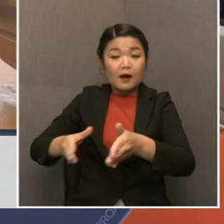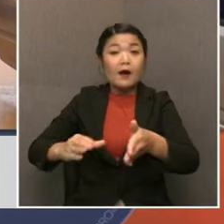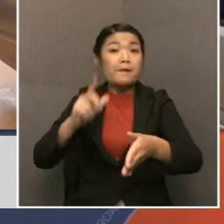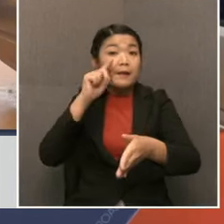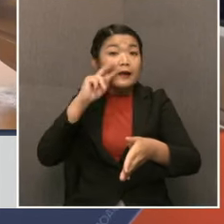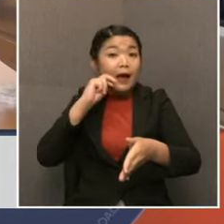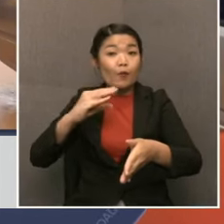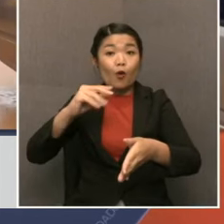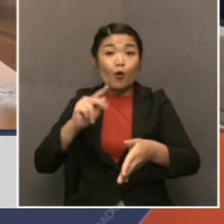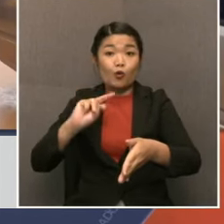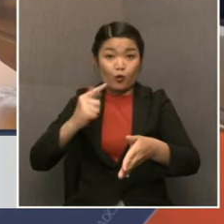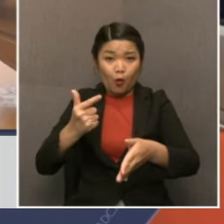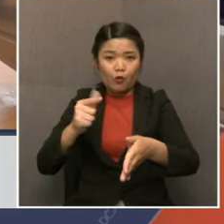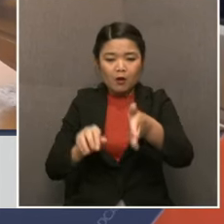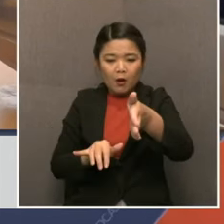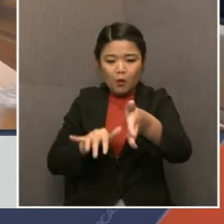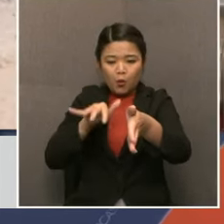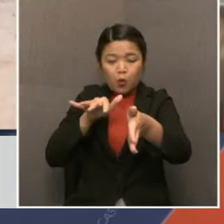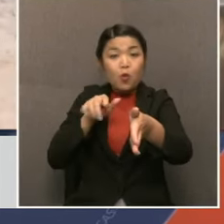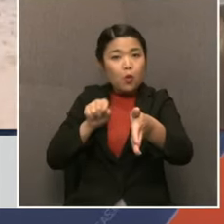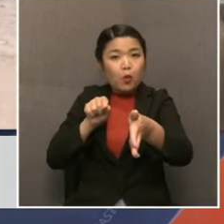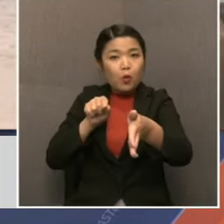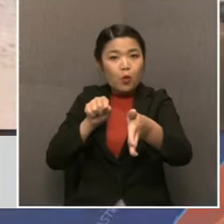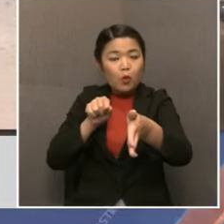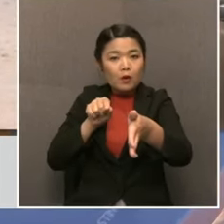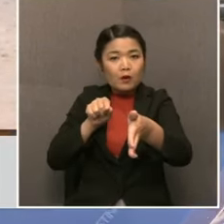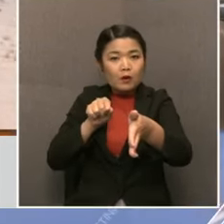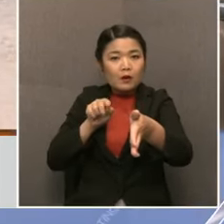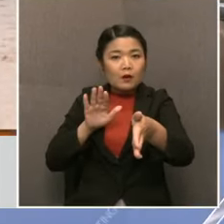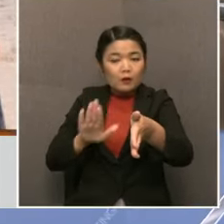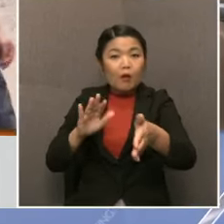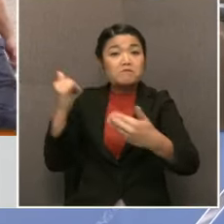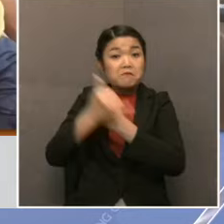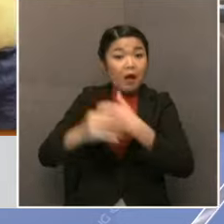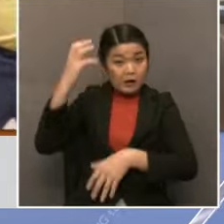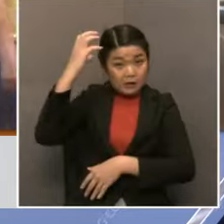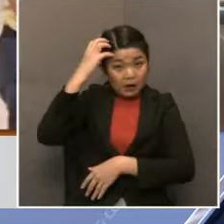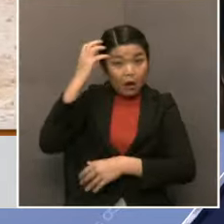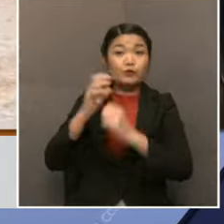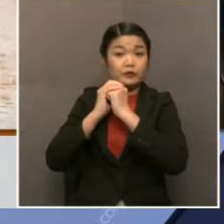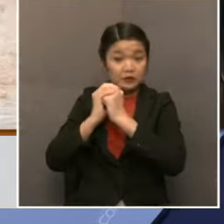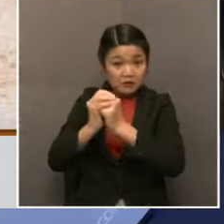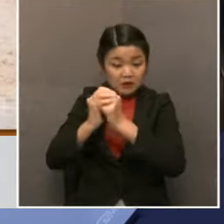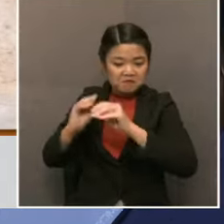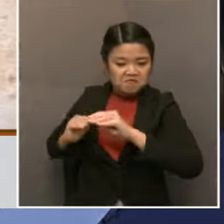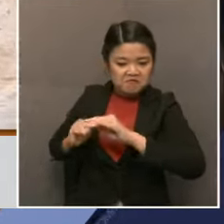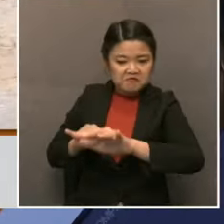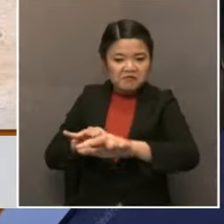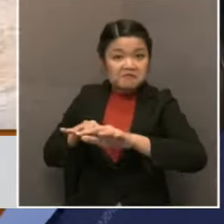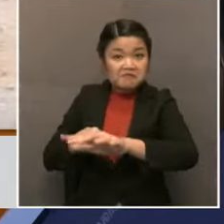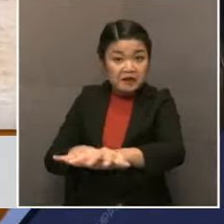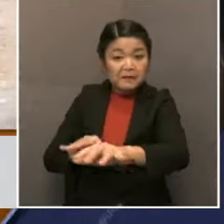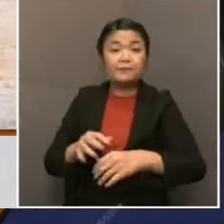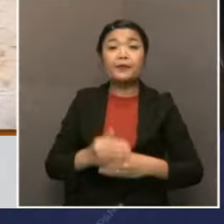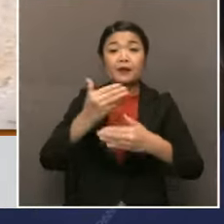hypoc